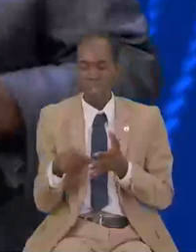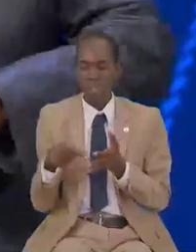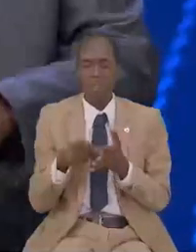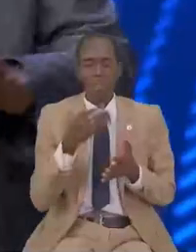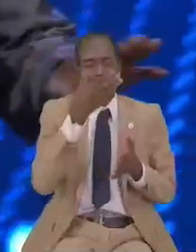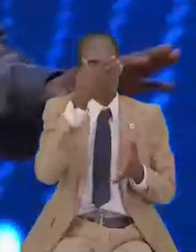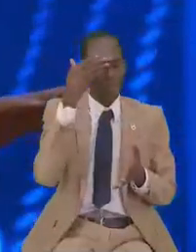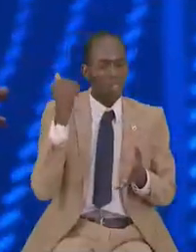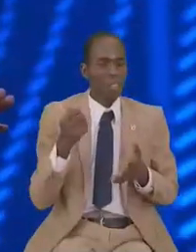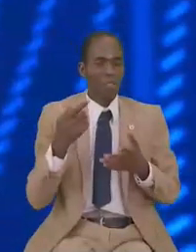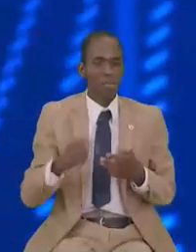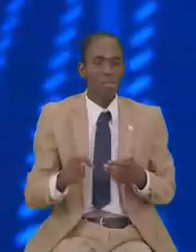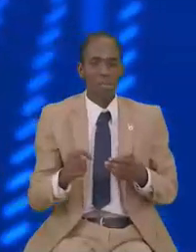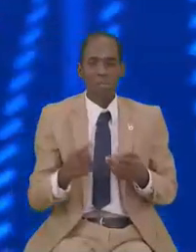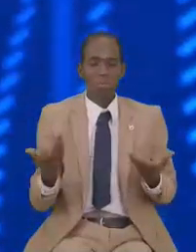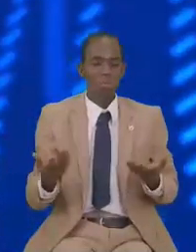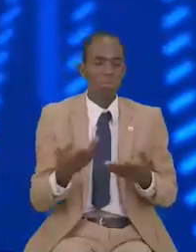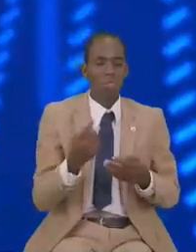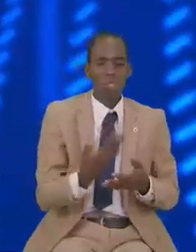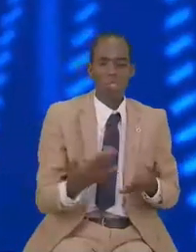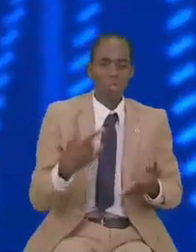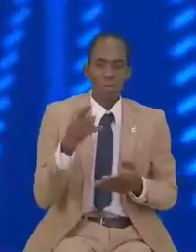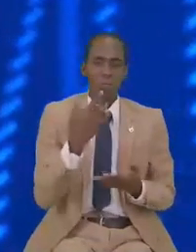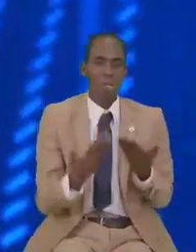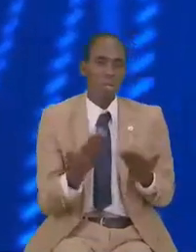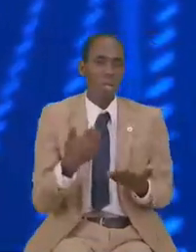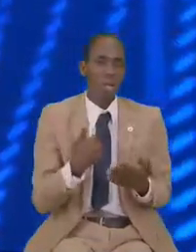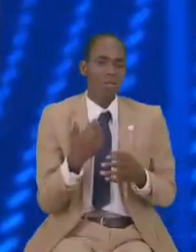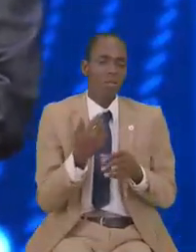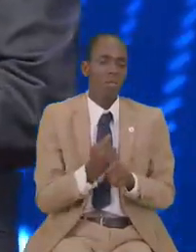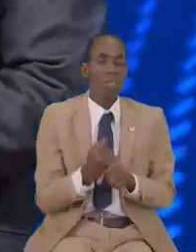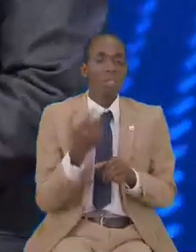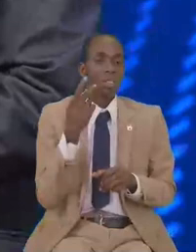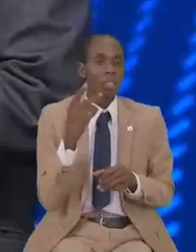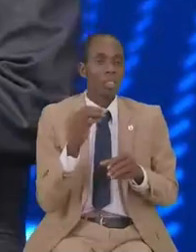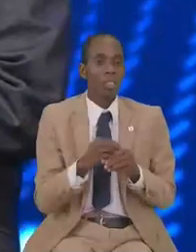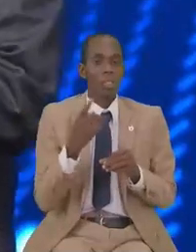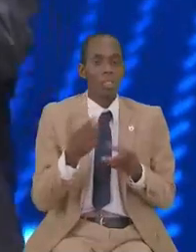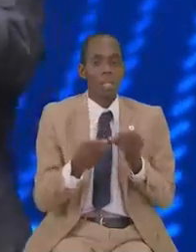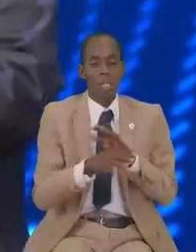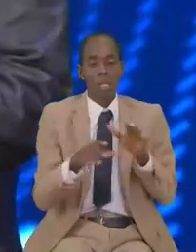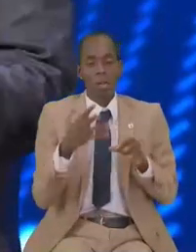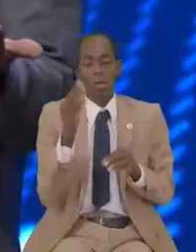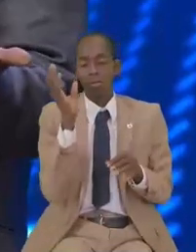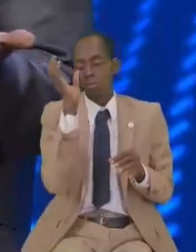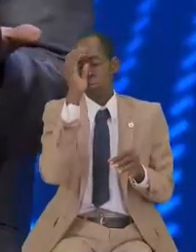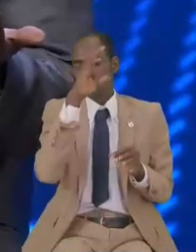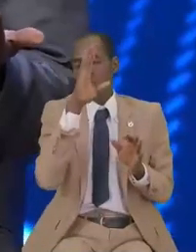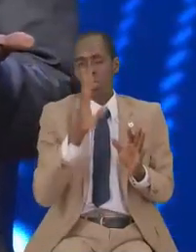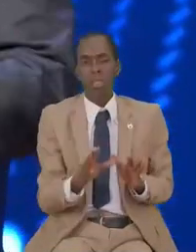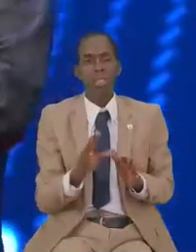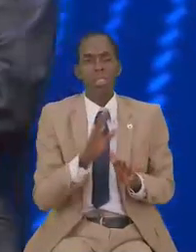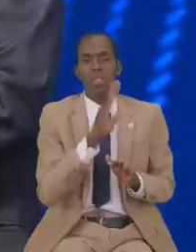ville capitale, la cité de Jérusalem, et maintenant dans un pays étranger. Il disait, si je